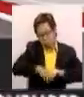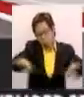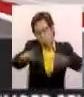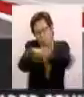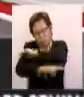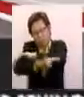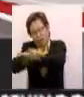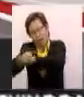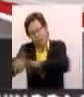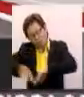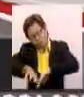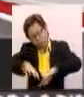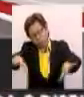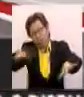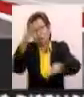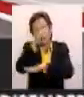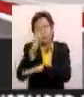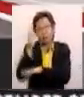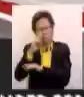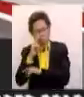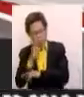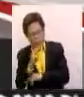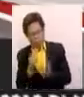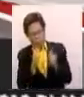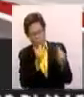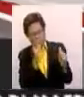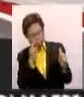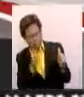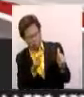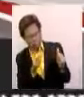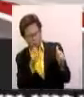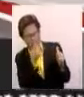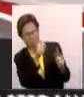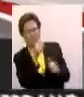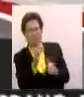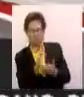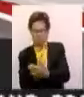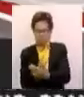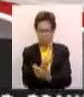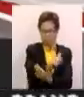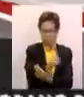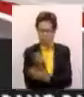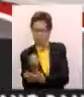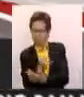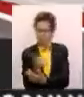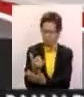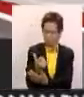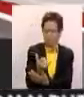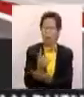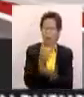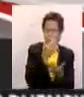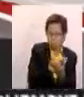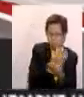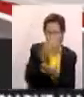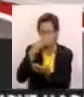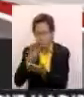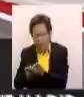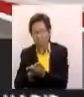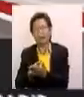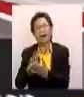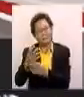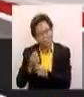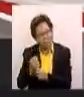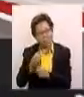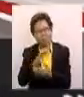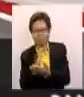negeri lain. Bagaimanapun, kerajaan akan melihat terlebih dahulu keberkesanan dan kelemahannya supaya dapat diperbetul. Perjalanan